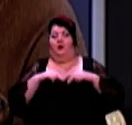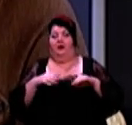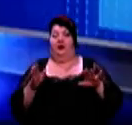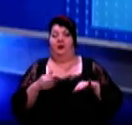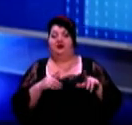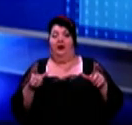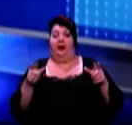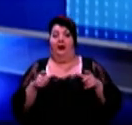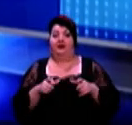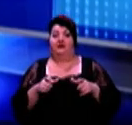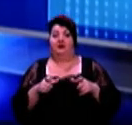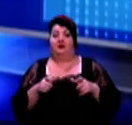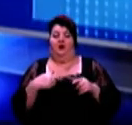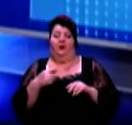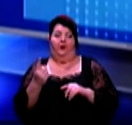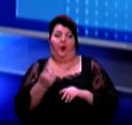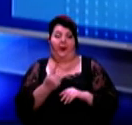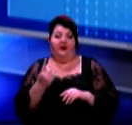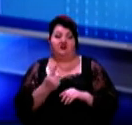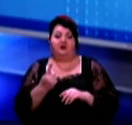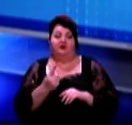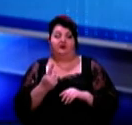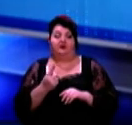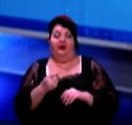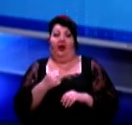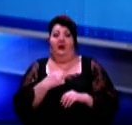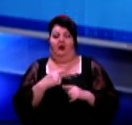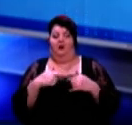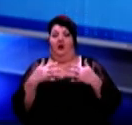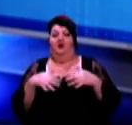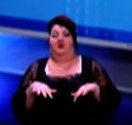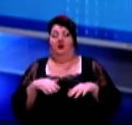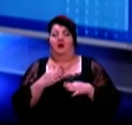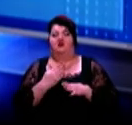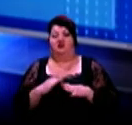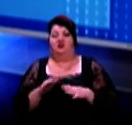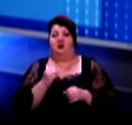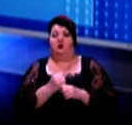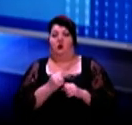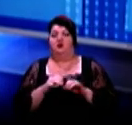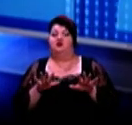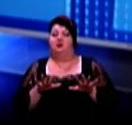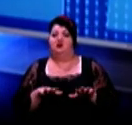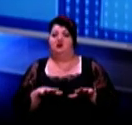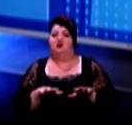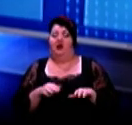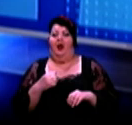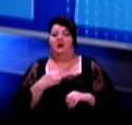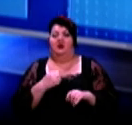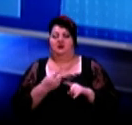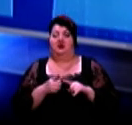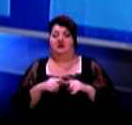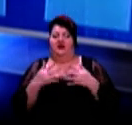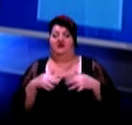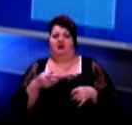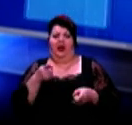карантину? По-перше, на жаль, ми втратимо частину робочих місць. На жаль, це вже реалії.